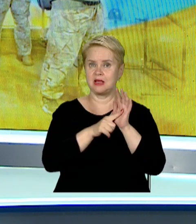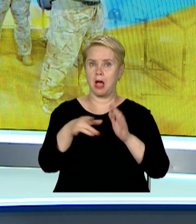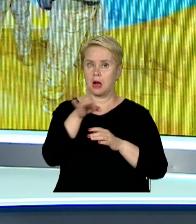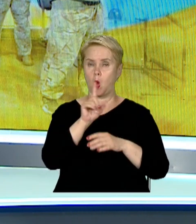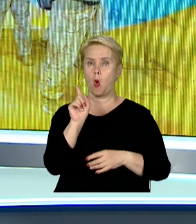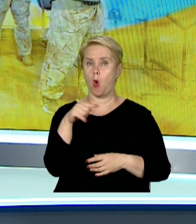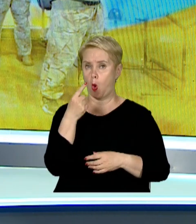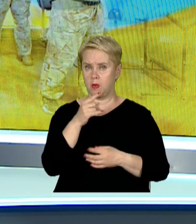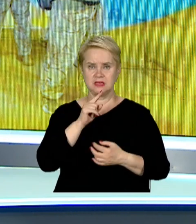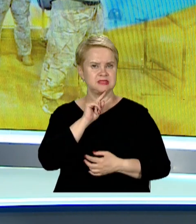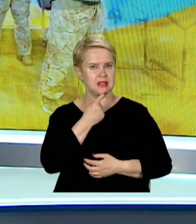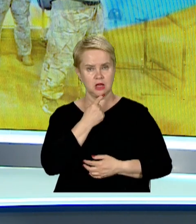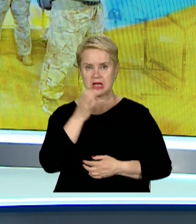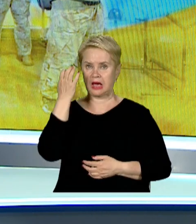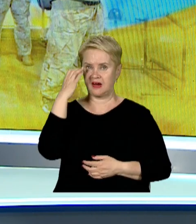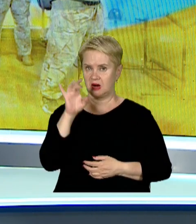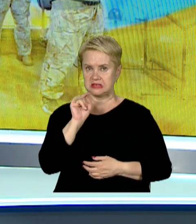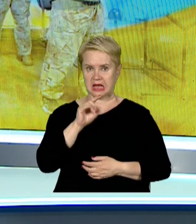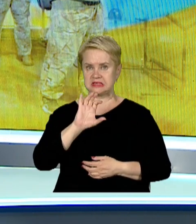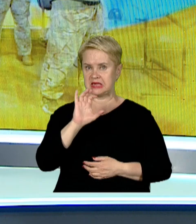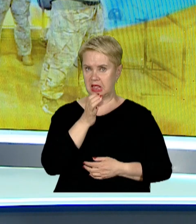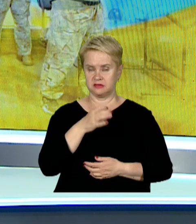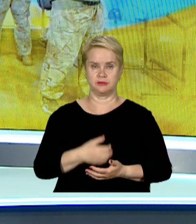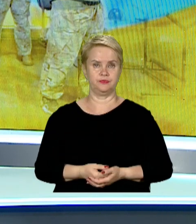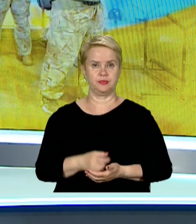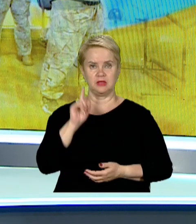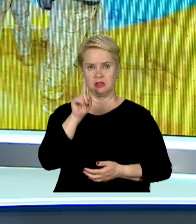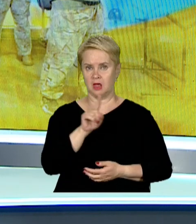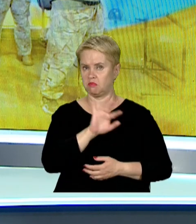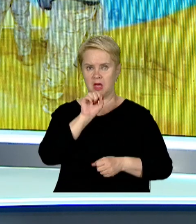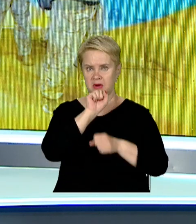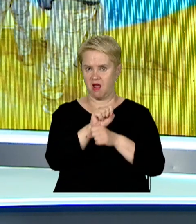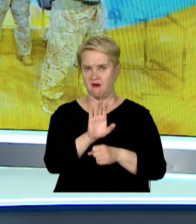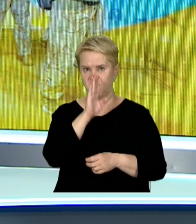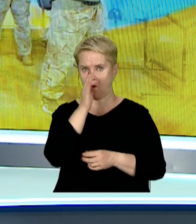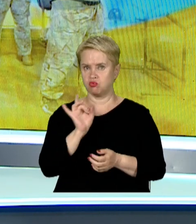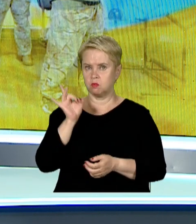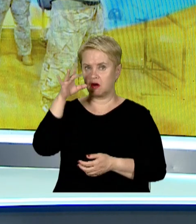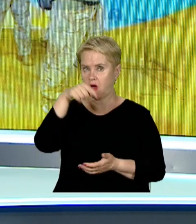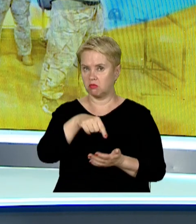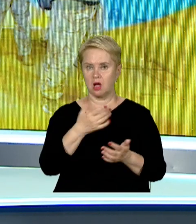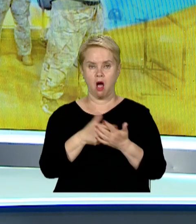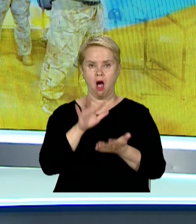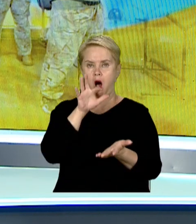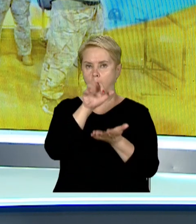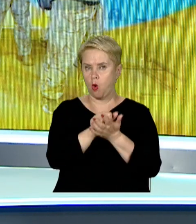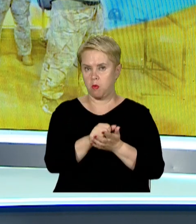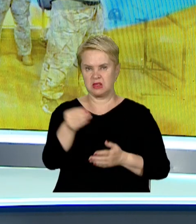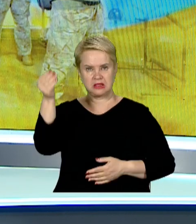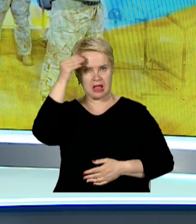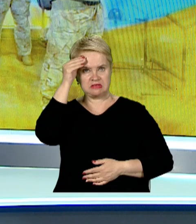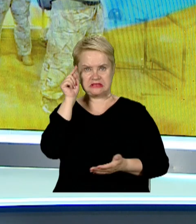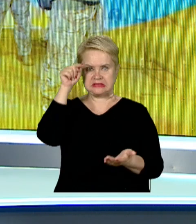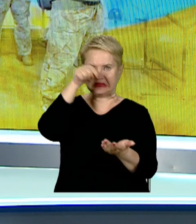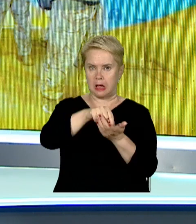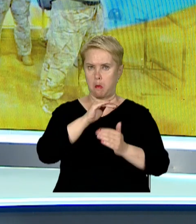області. Найскладніше у Криворізькому та Синельниківському. Там не припиняються ворожі прильоти, адже окупанти навмисно